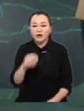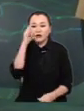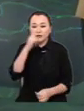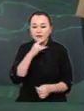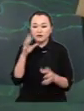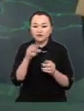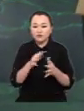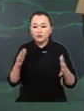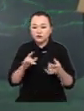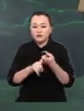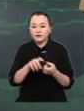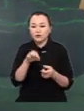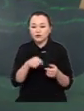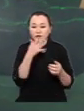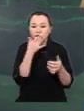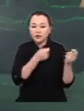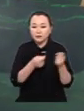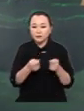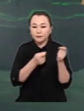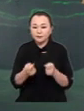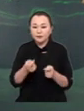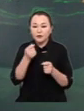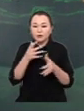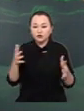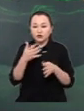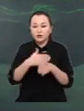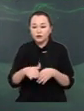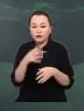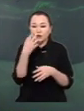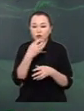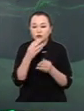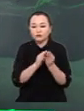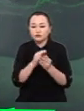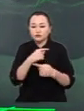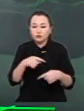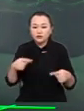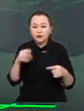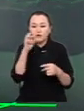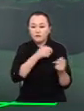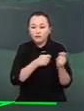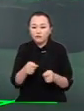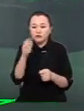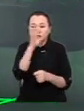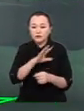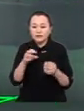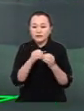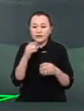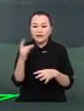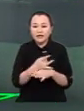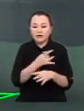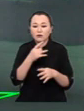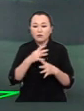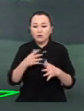Казахстан все больше зависит от импорта. По большинству категорий овощной продукции ввоз в нашу страну в десятки раз превосходит